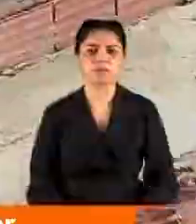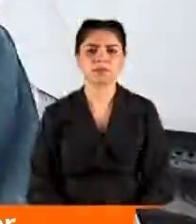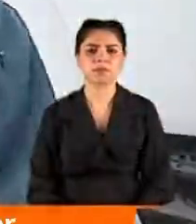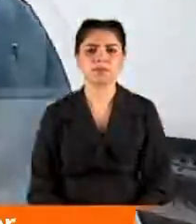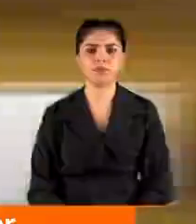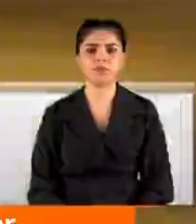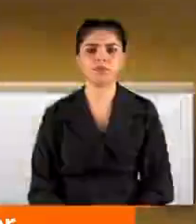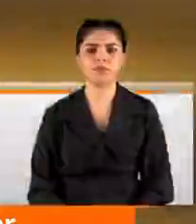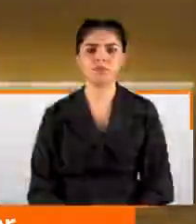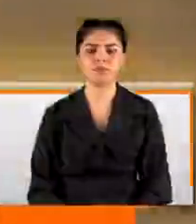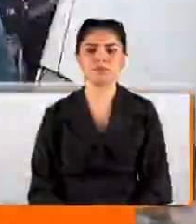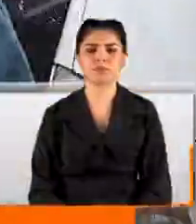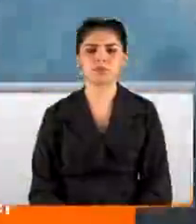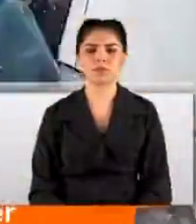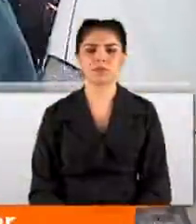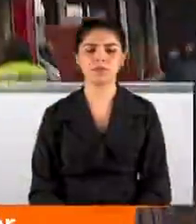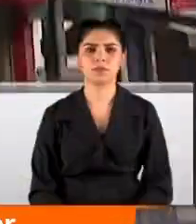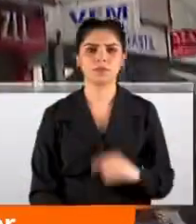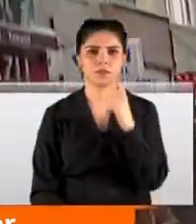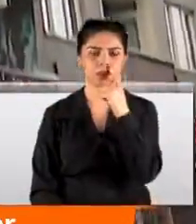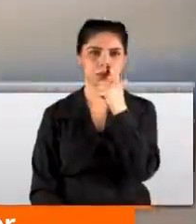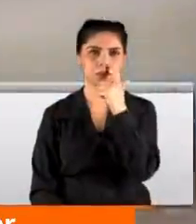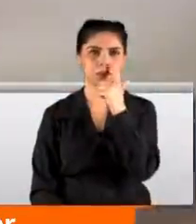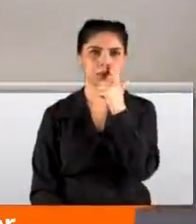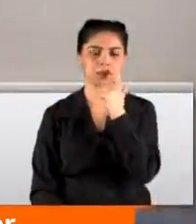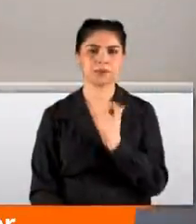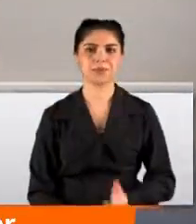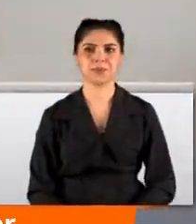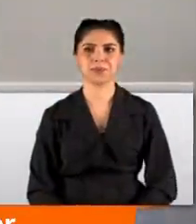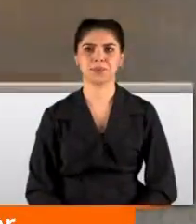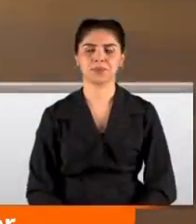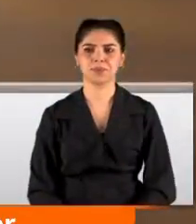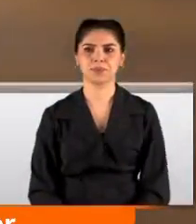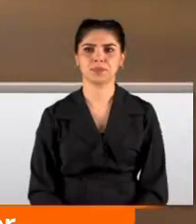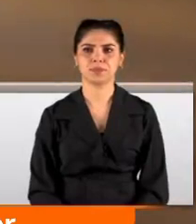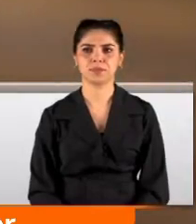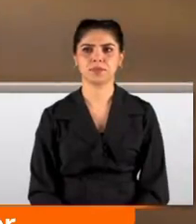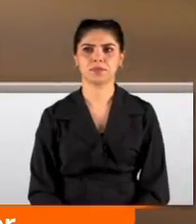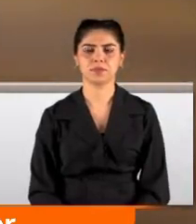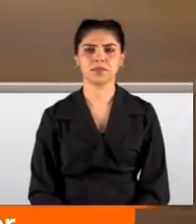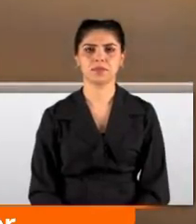Ev sallanmaya başladı. Depremi hissediyoruz. Buraya bak ya, hale bak.